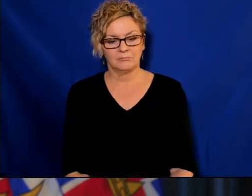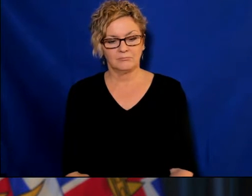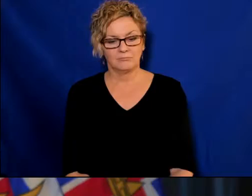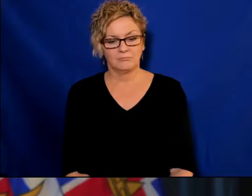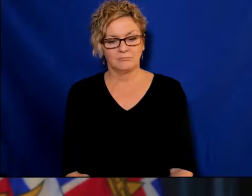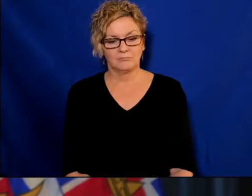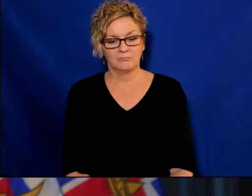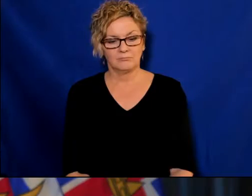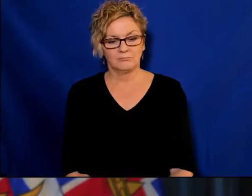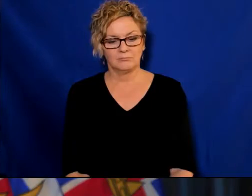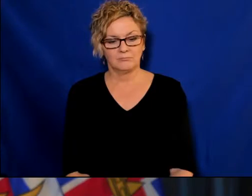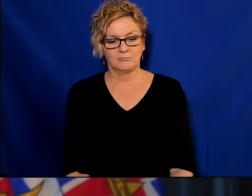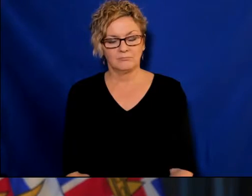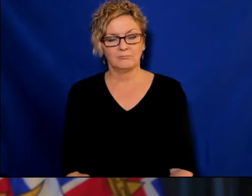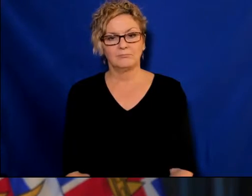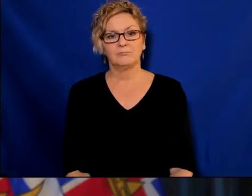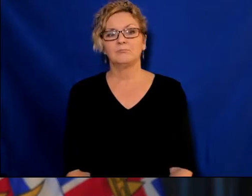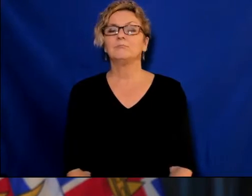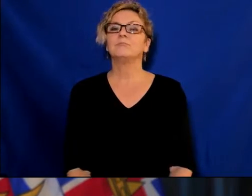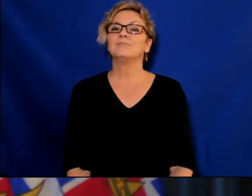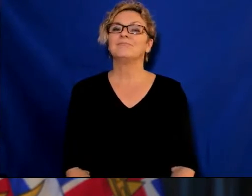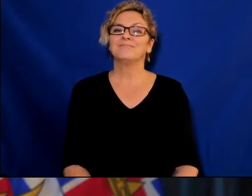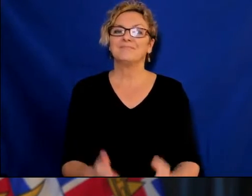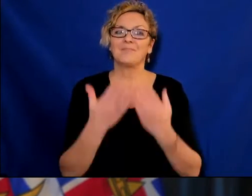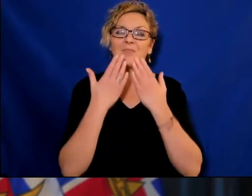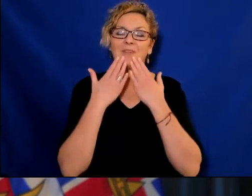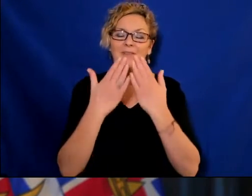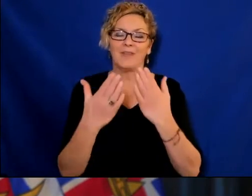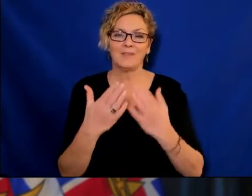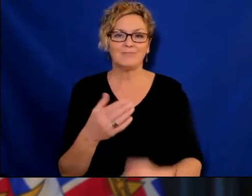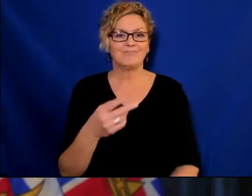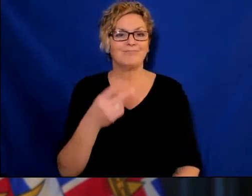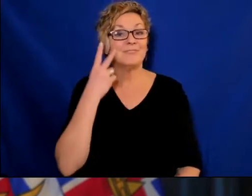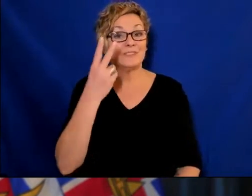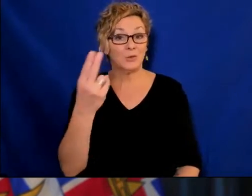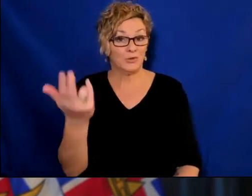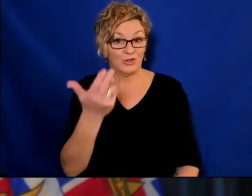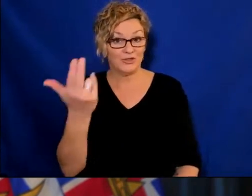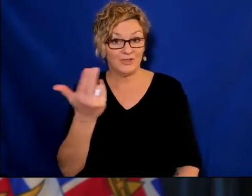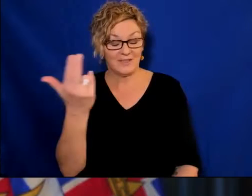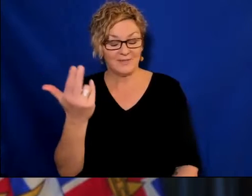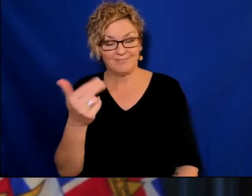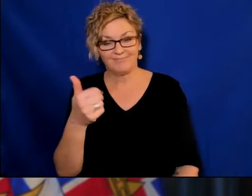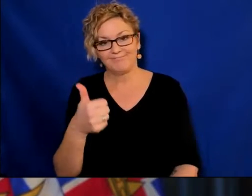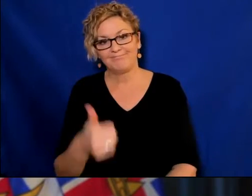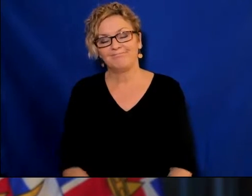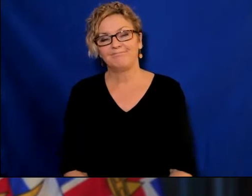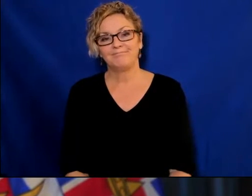situation actuelle. Merci beaucoup. Thank you very much. We'll see you on Thursday. Thanks for joining us.